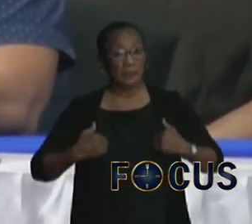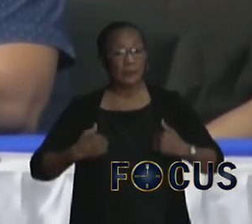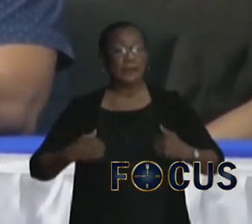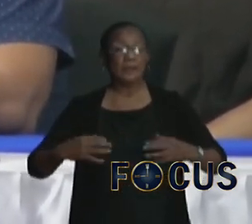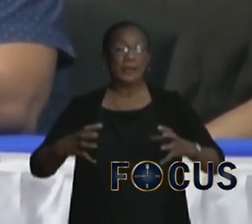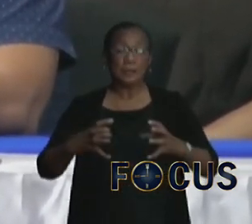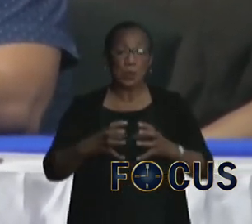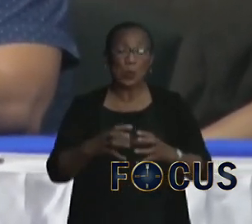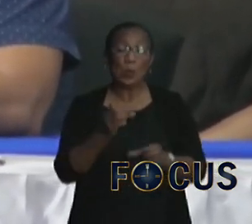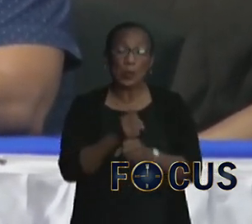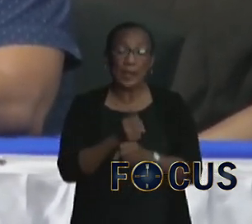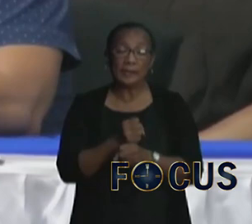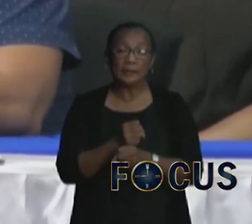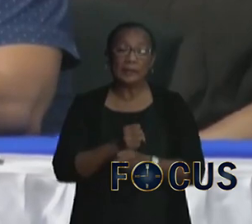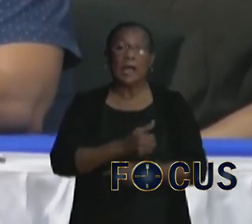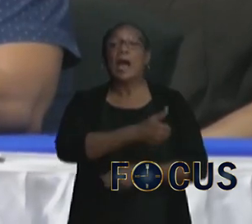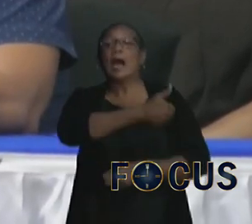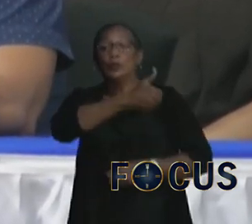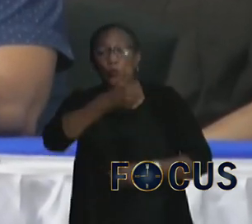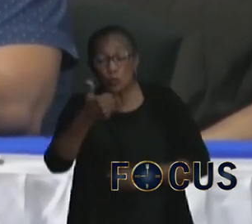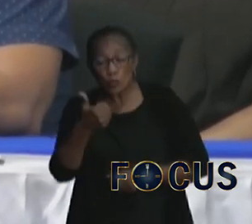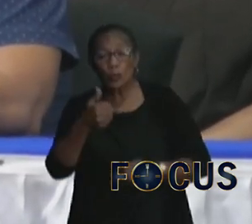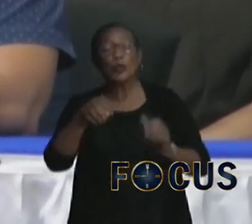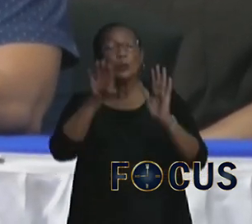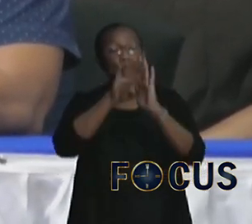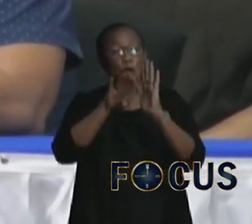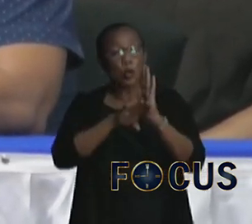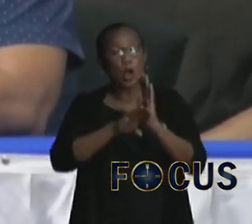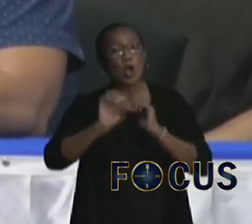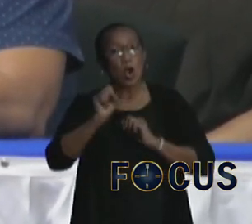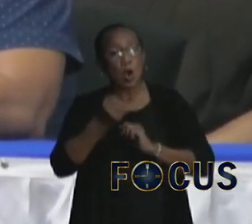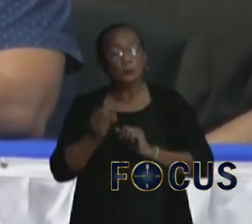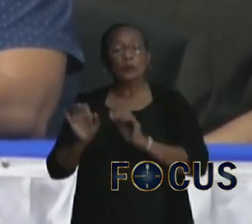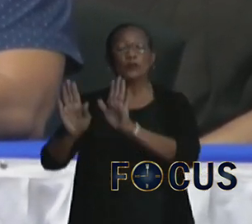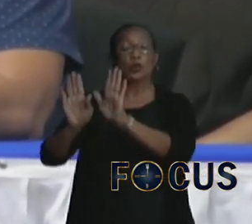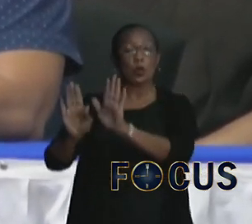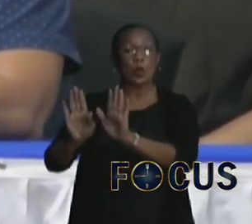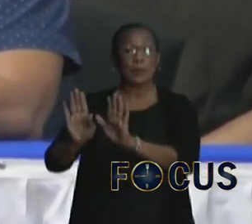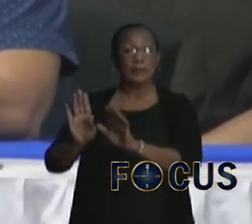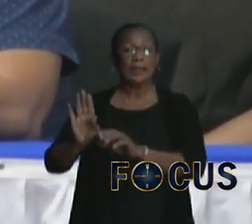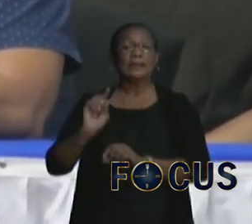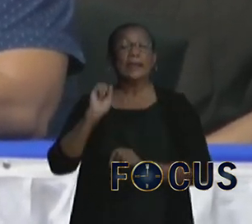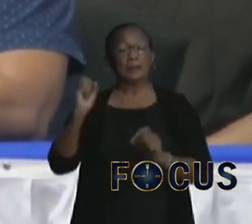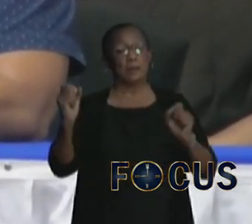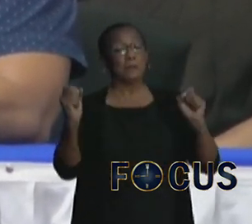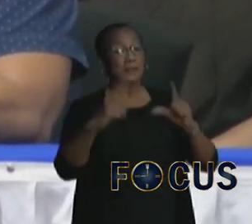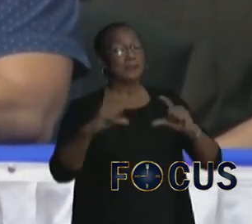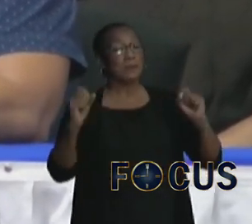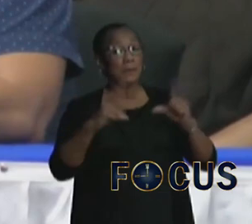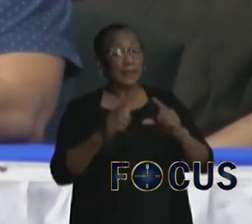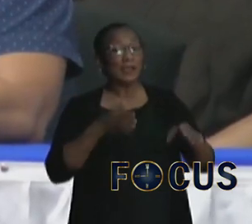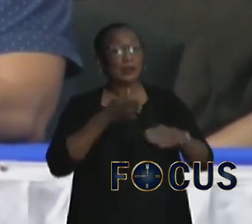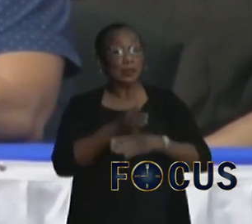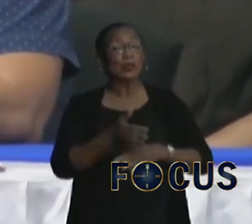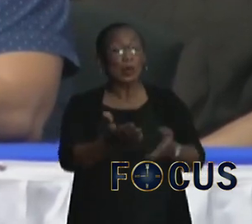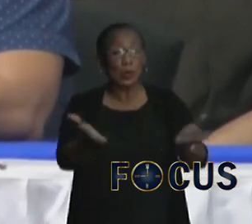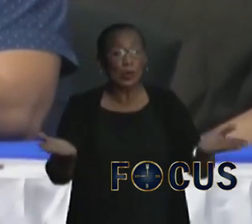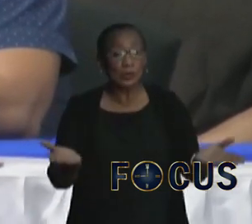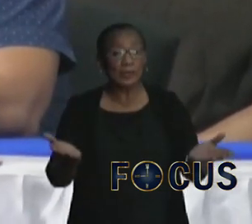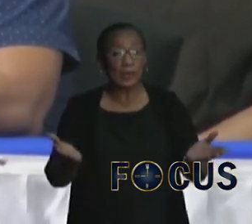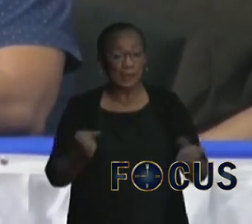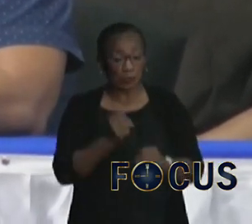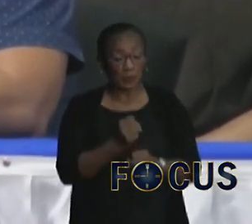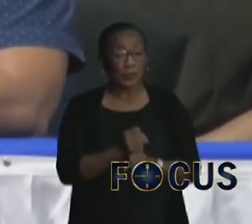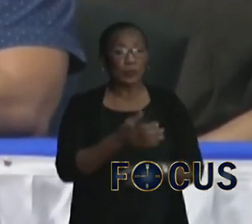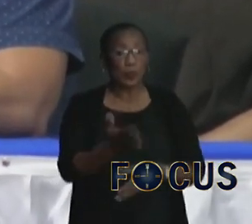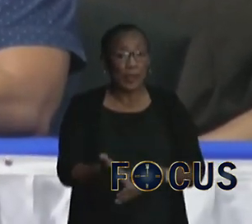werken aan goede protocollen om te voorkomen dat er besmettingen plaatsvinden op de werkvloer, zodat de bedrijven open kunnen